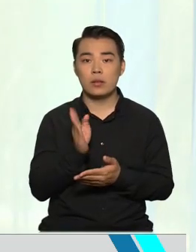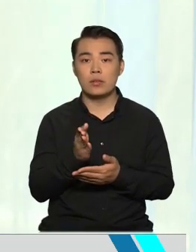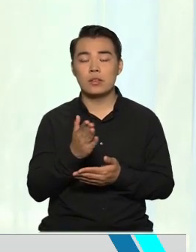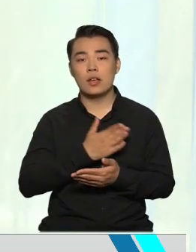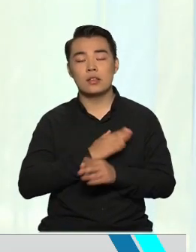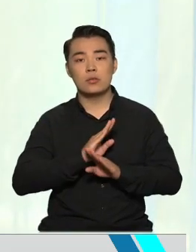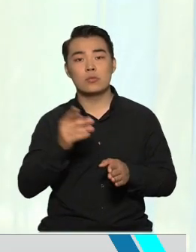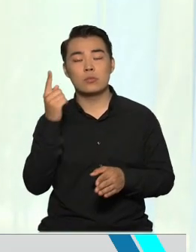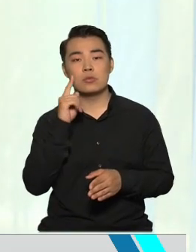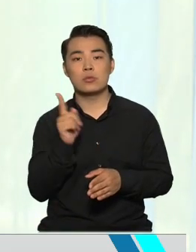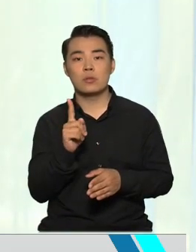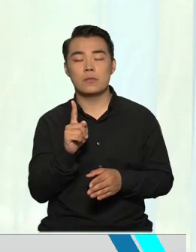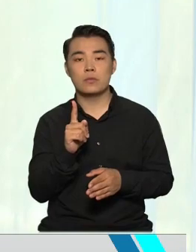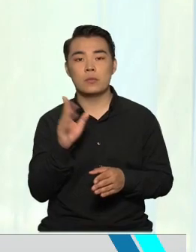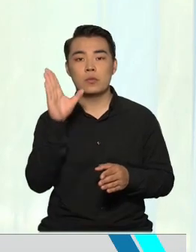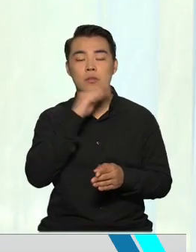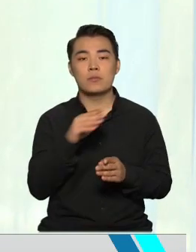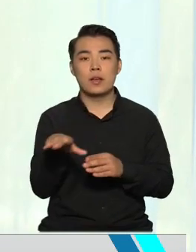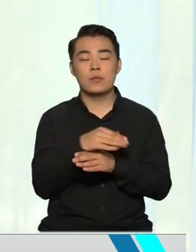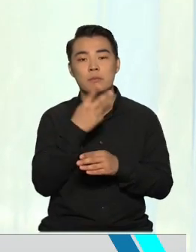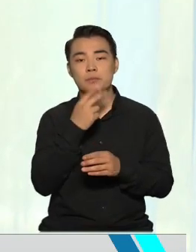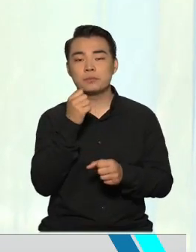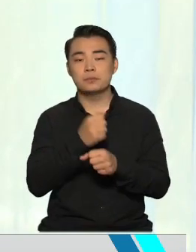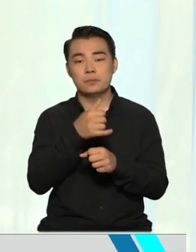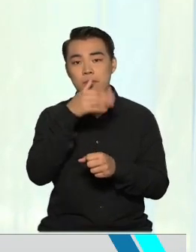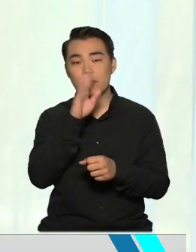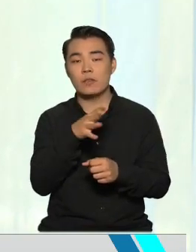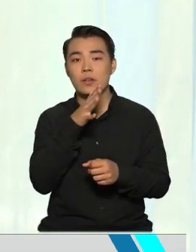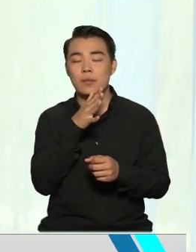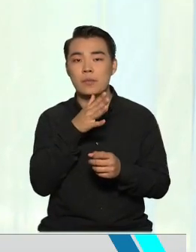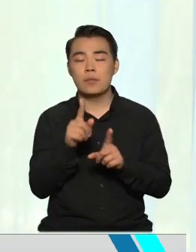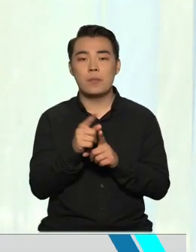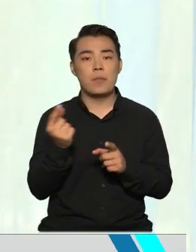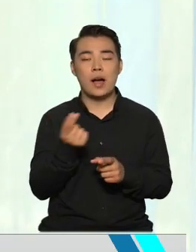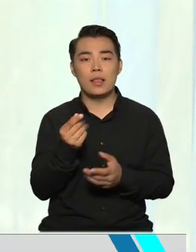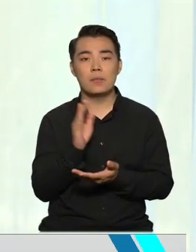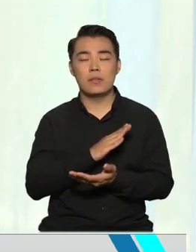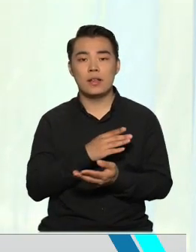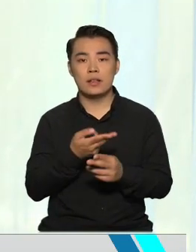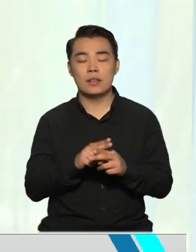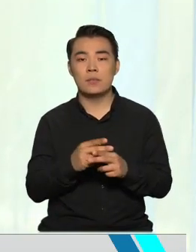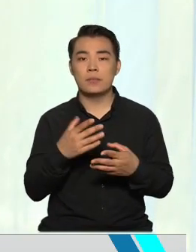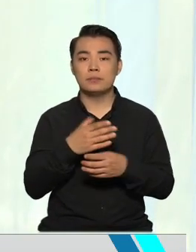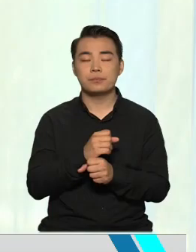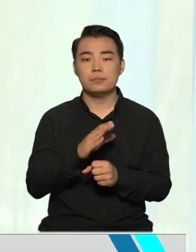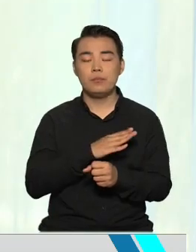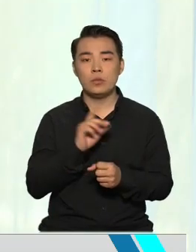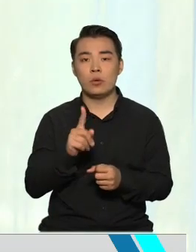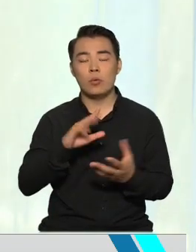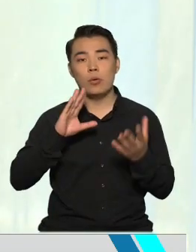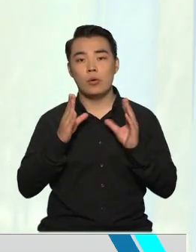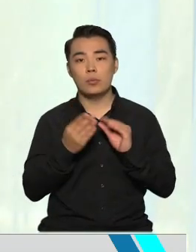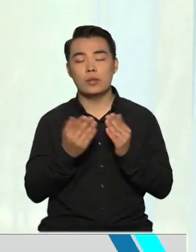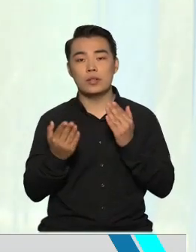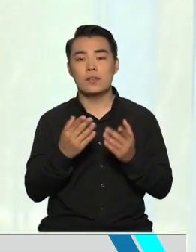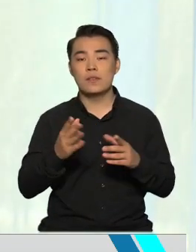что удастся много чего поделать, так как достаточно мало времени здесь проведу, но в целом у меня здесь вся